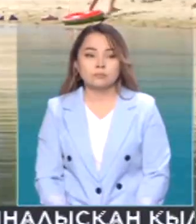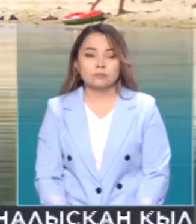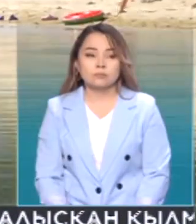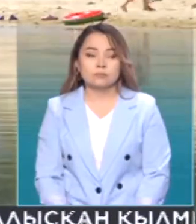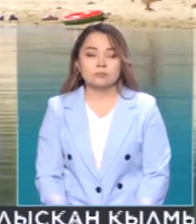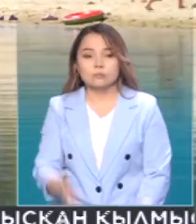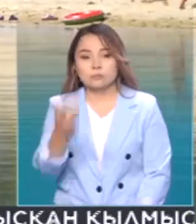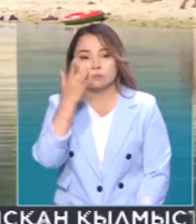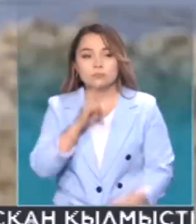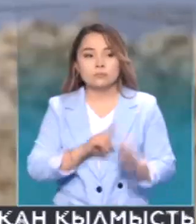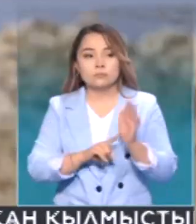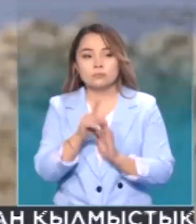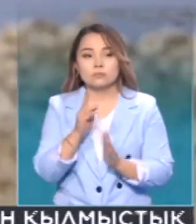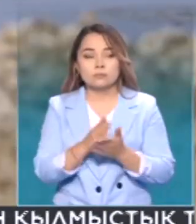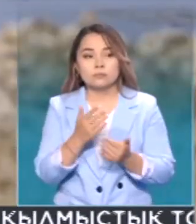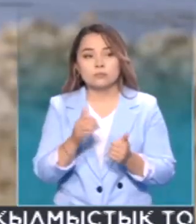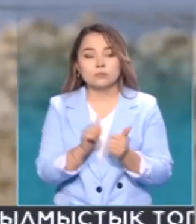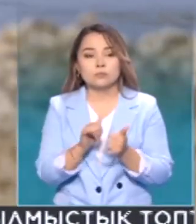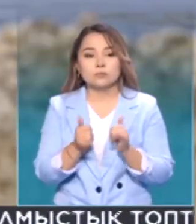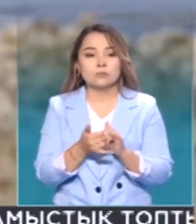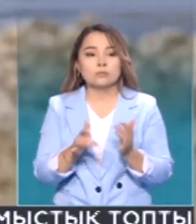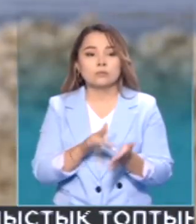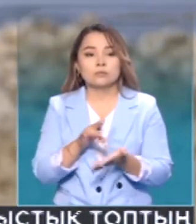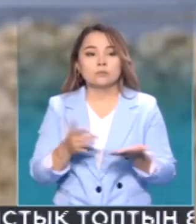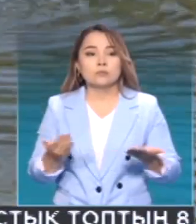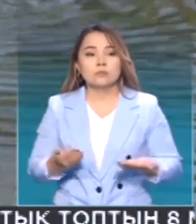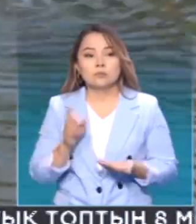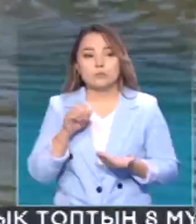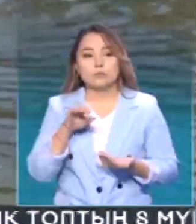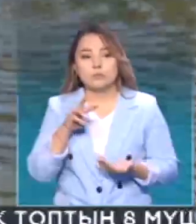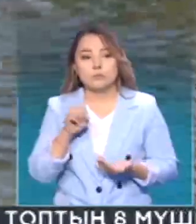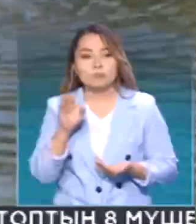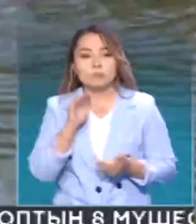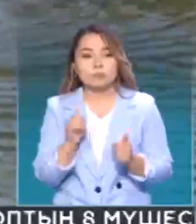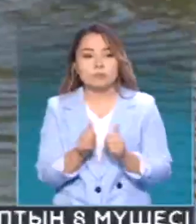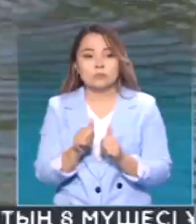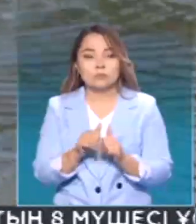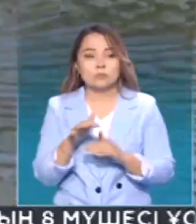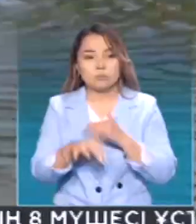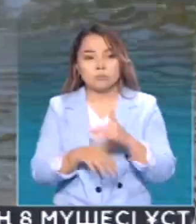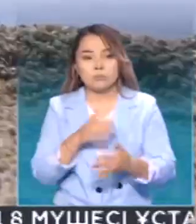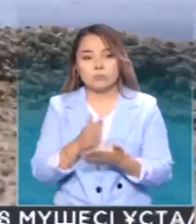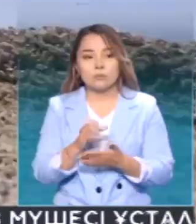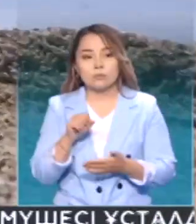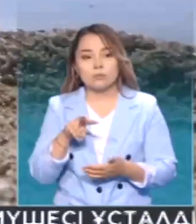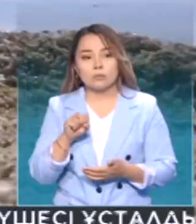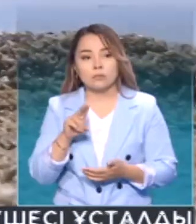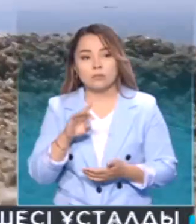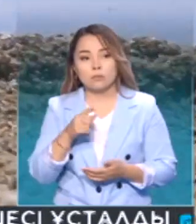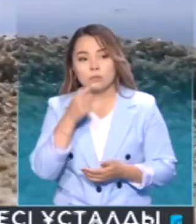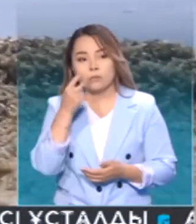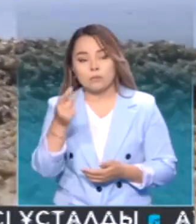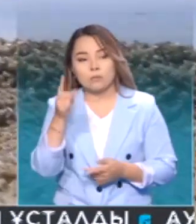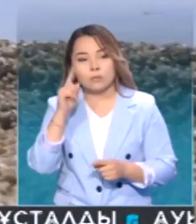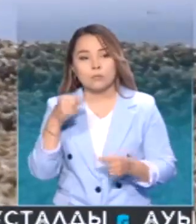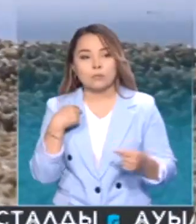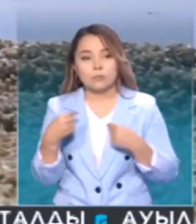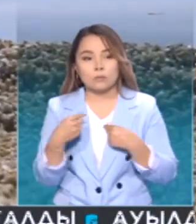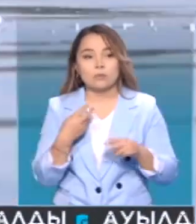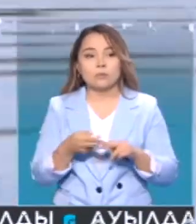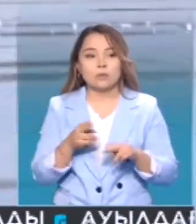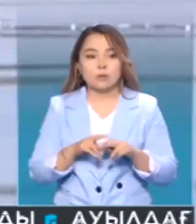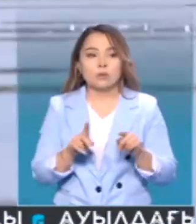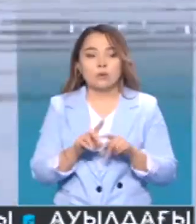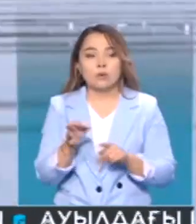Жаршыға Өскемен қаласы мен оған жақын ауданның тұрғындары Бұқтырма су қоймасының жағасына ағылады. Өйткені Алакөлге жетудің азабын жұрт жақсы біледі. Сондықтан